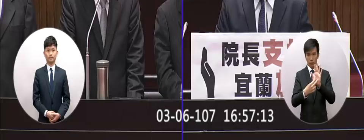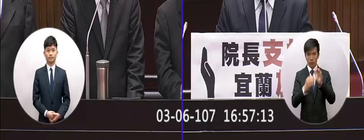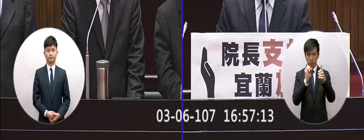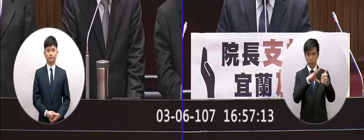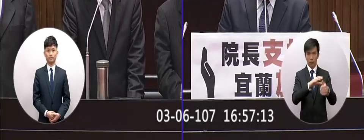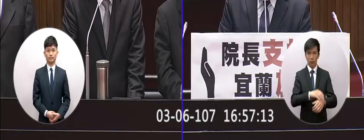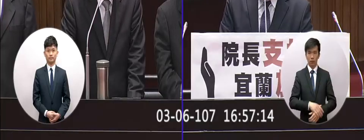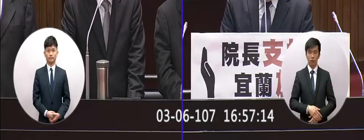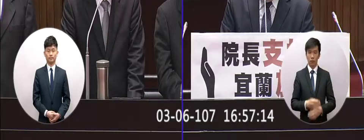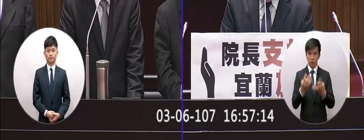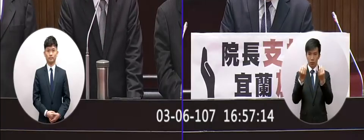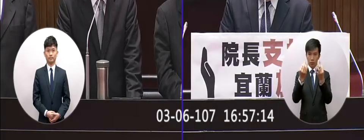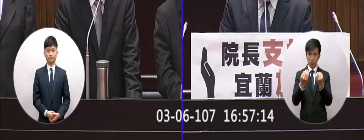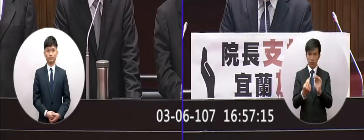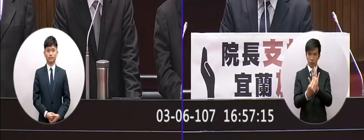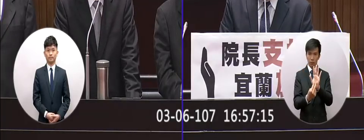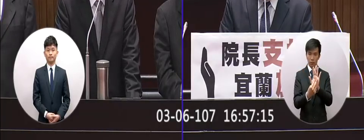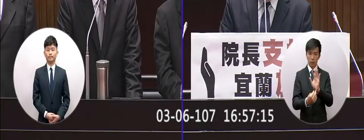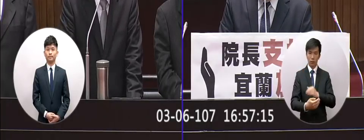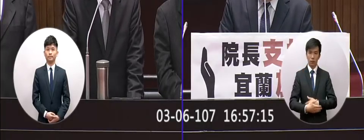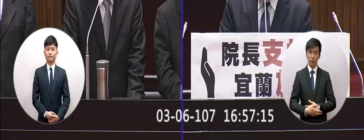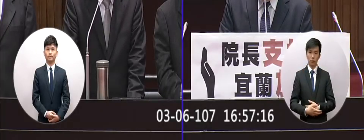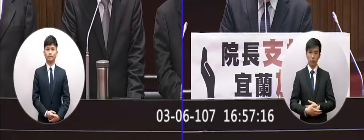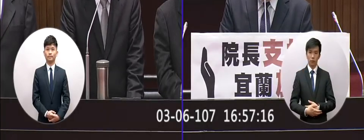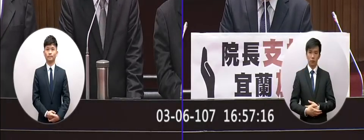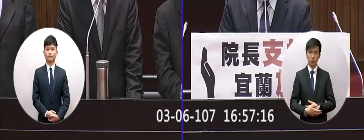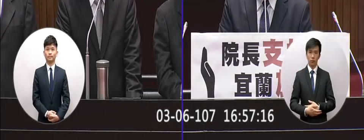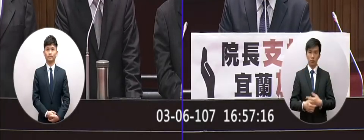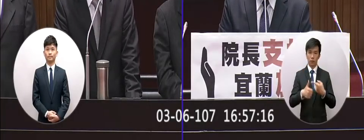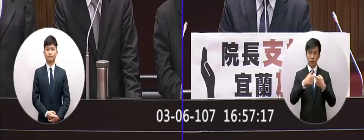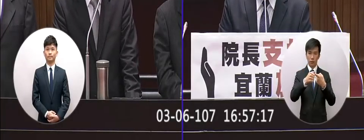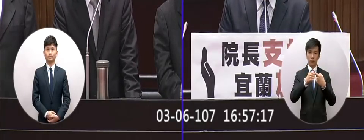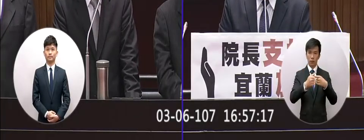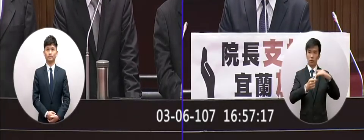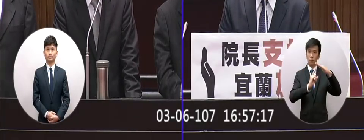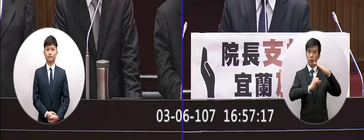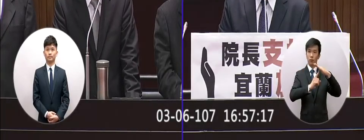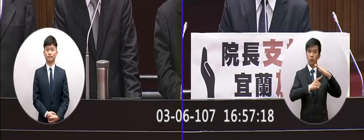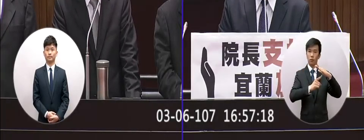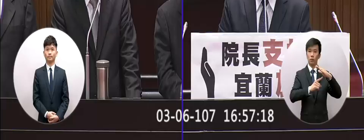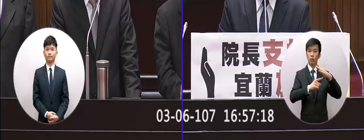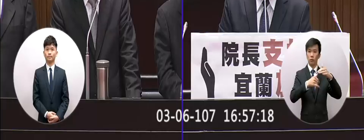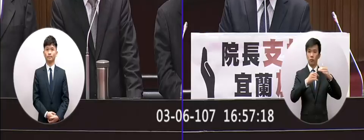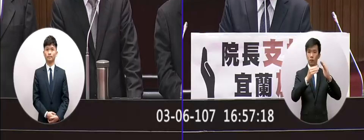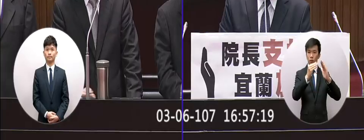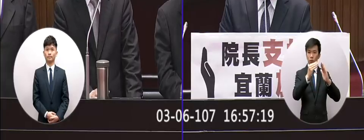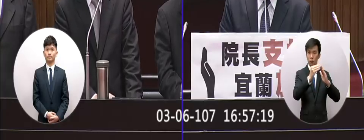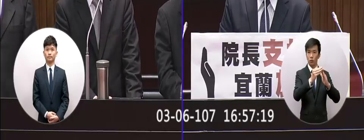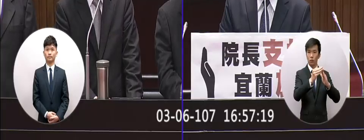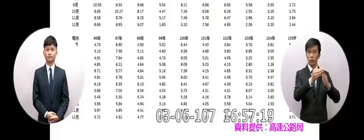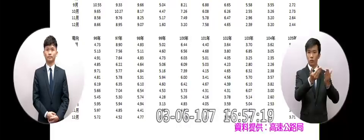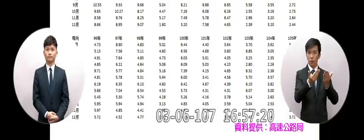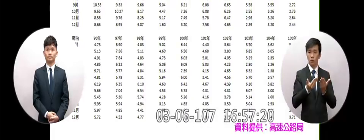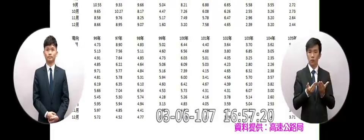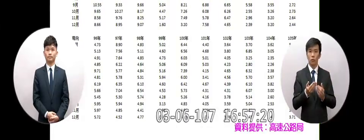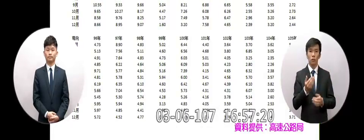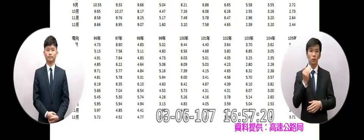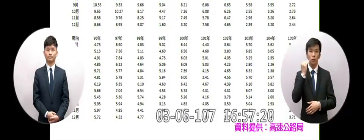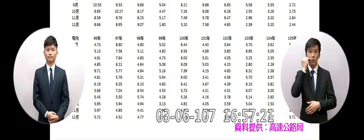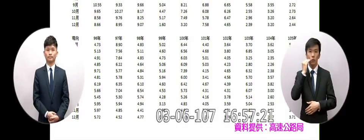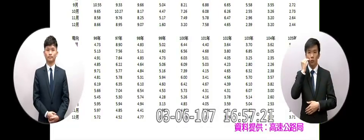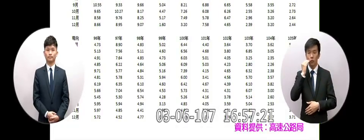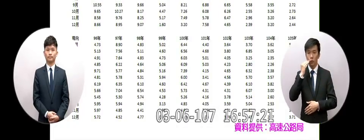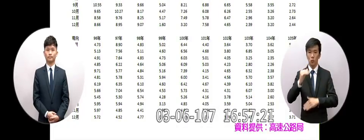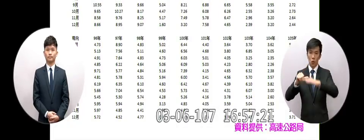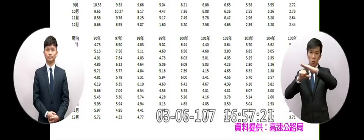数据了哈。第一个是这个数据是高速公路局所提供的，翡翠启用之后呢，排放碳的排放